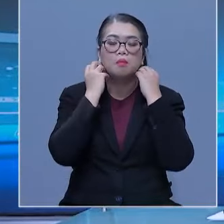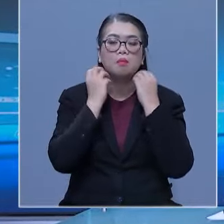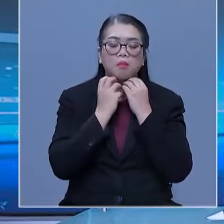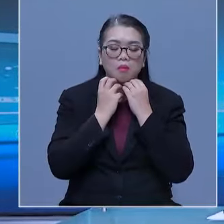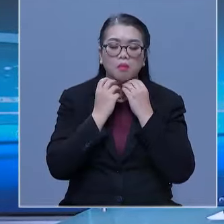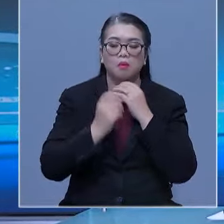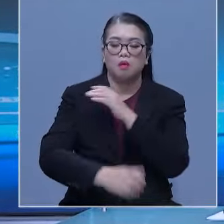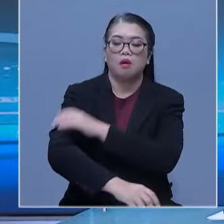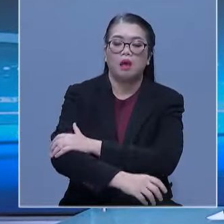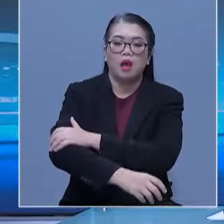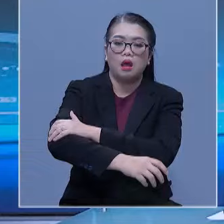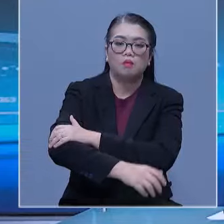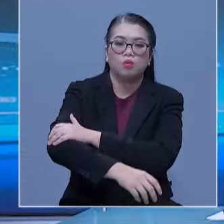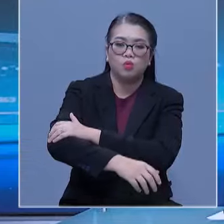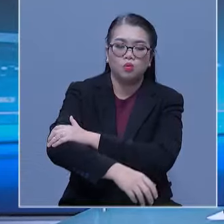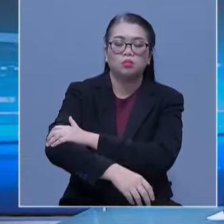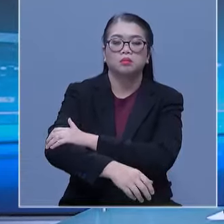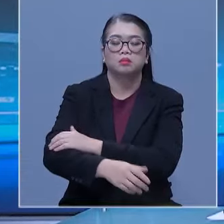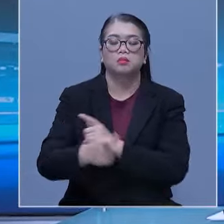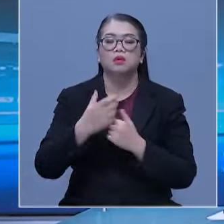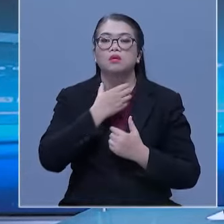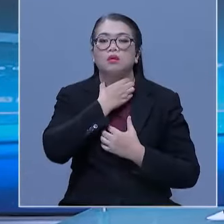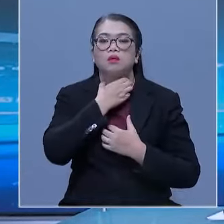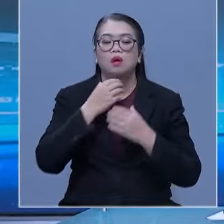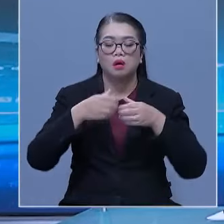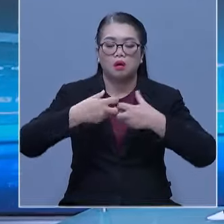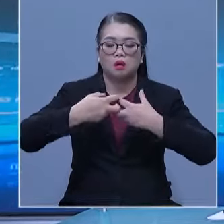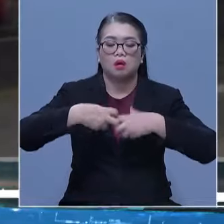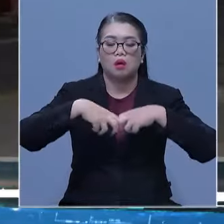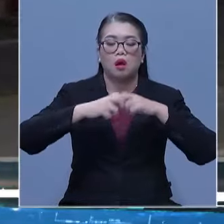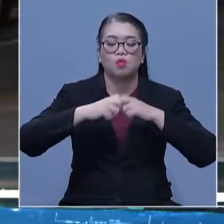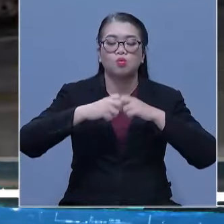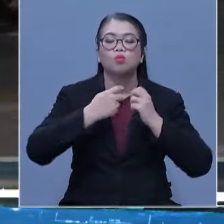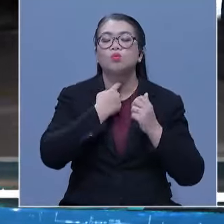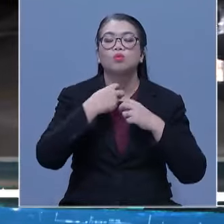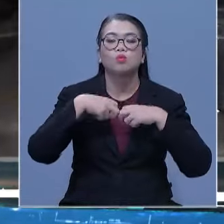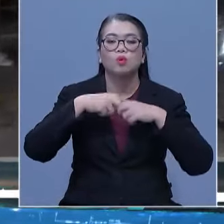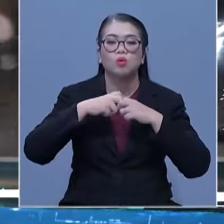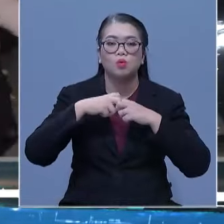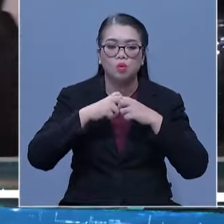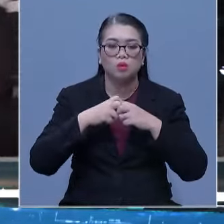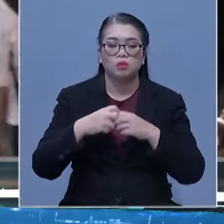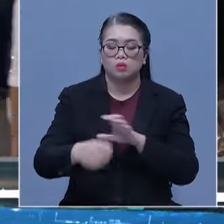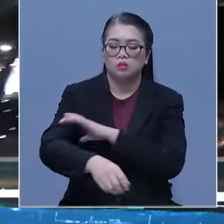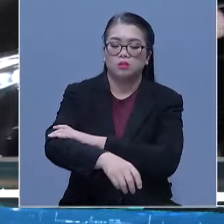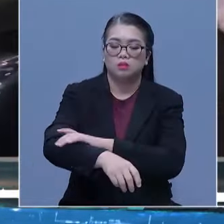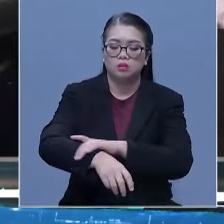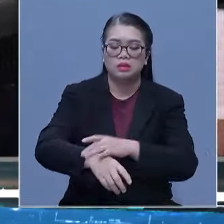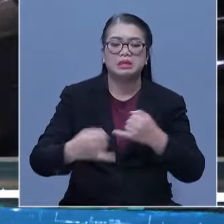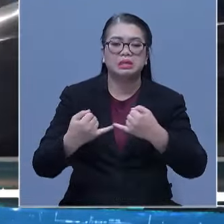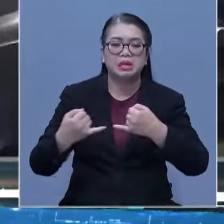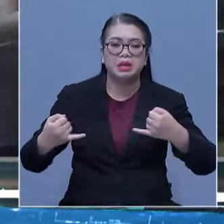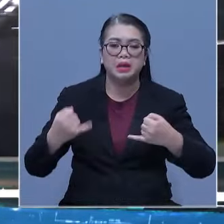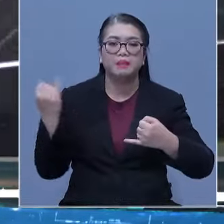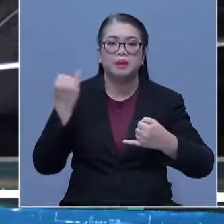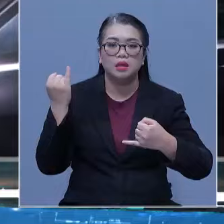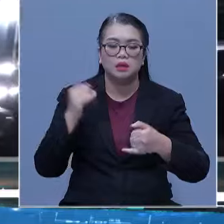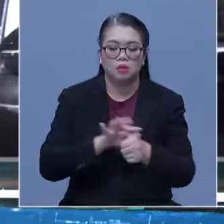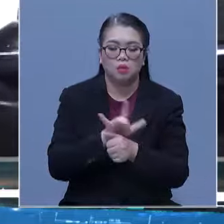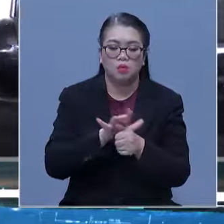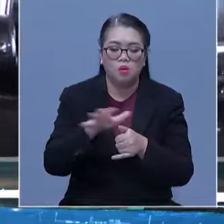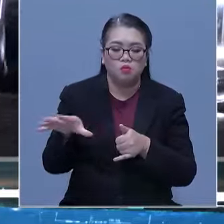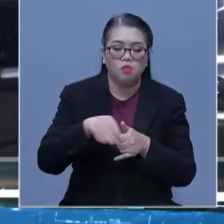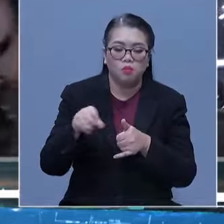ที่ต้องพยุงแขนเนี่ยเป็นเพราะว่าอ่ะกระดูกคอเสื่อมแล้วก็เรื่องของแขนคือเส้นเอ็นเปื่อยยุ่ยใช่ค่ะแล้วก็มีการติดโควิดถึง 3